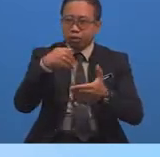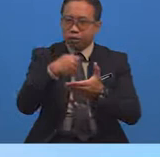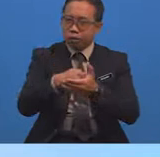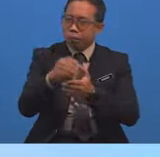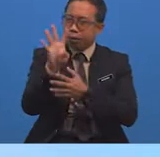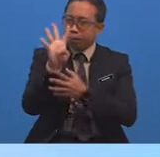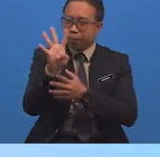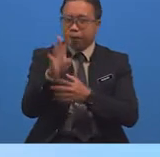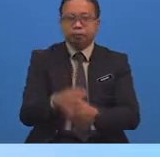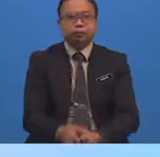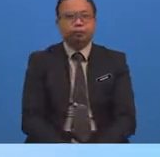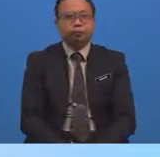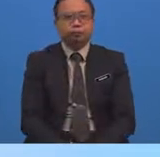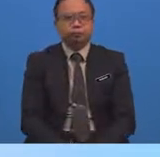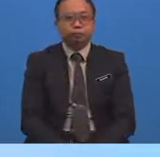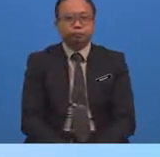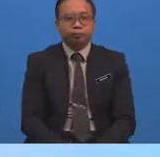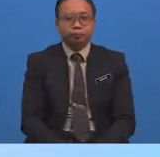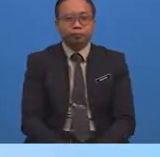hingga empat